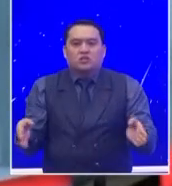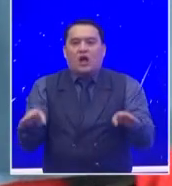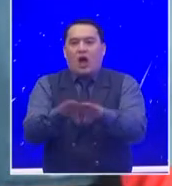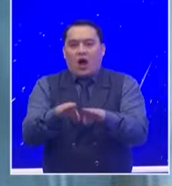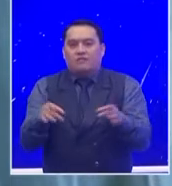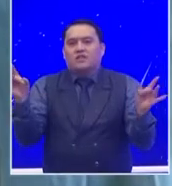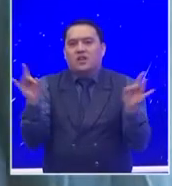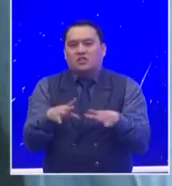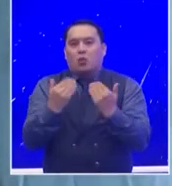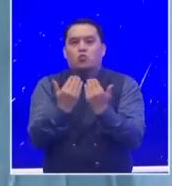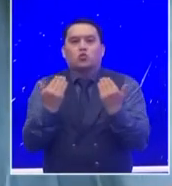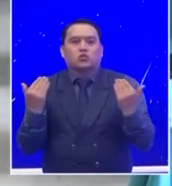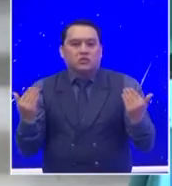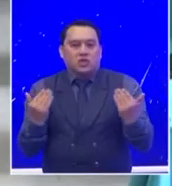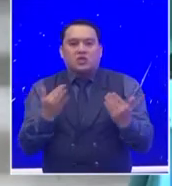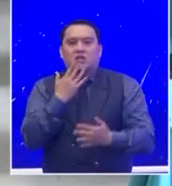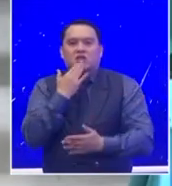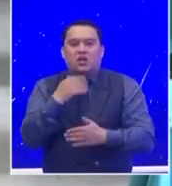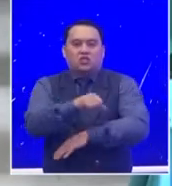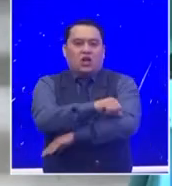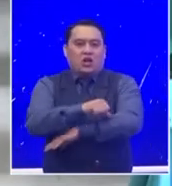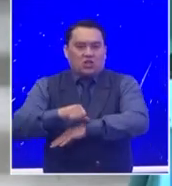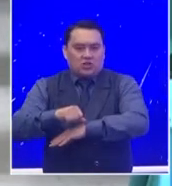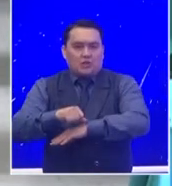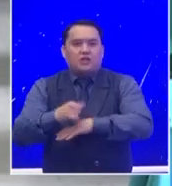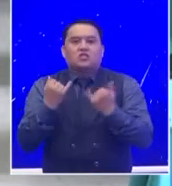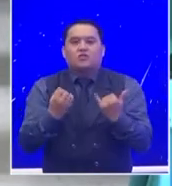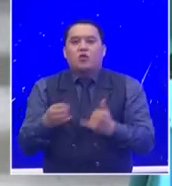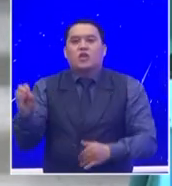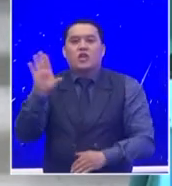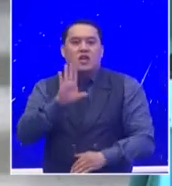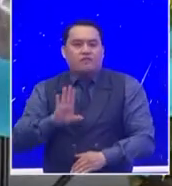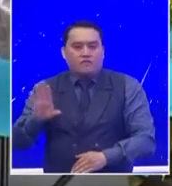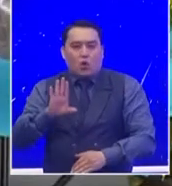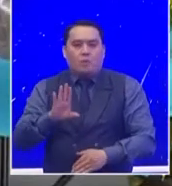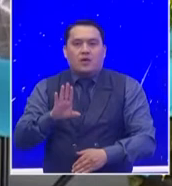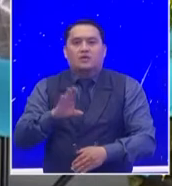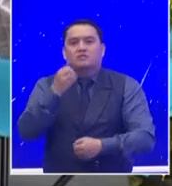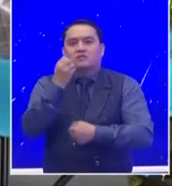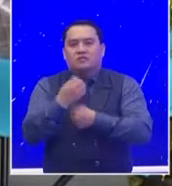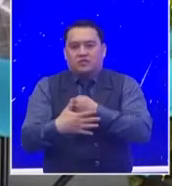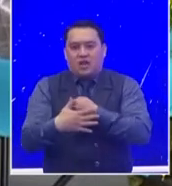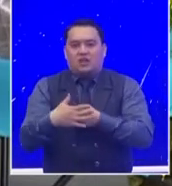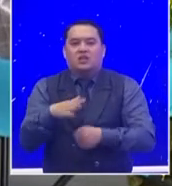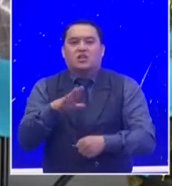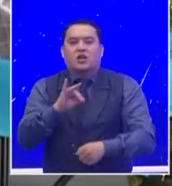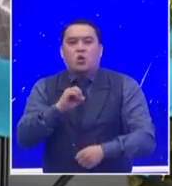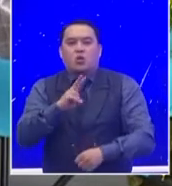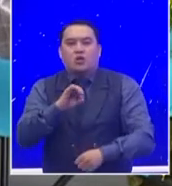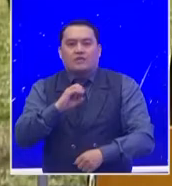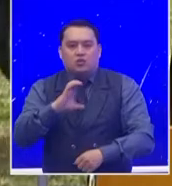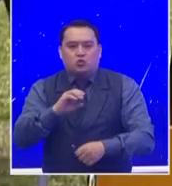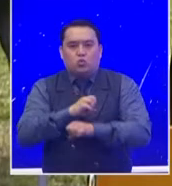помимо ресторанов, музеев, даже национальные границы. Сегодня Европа – центр пандемии, заявляют во Всемирной